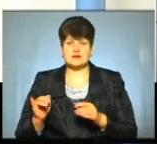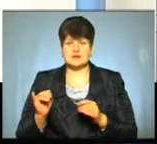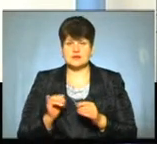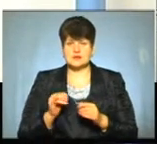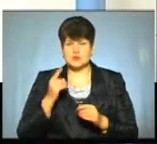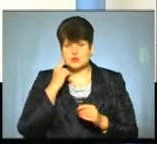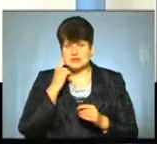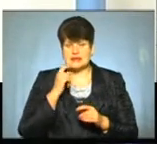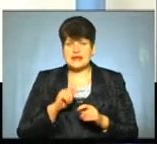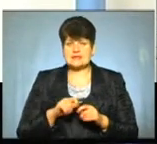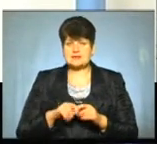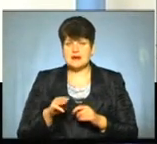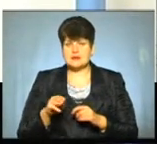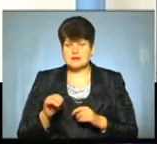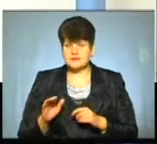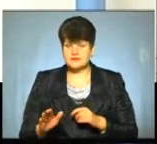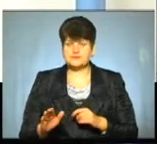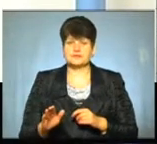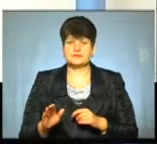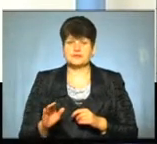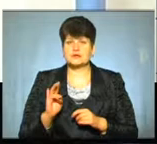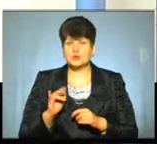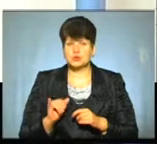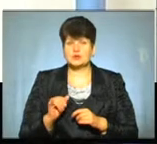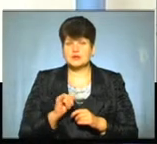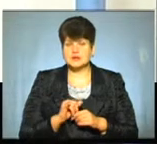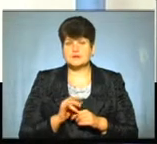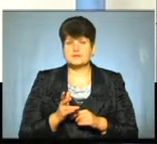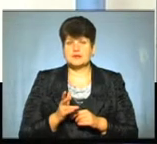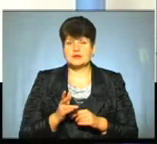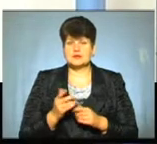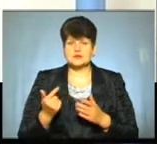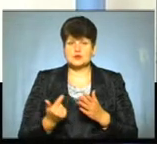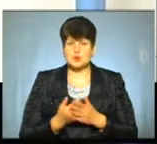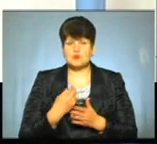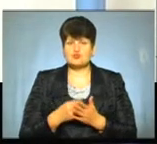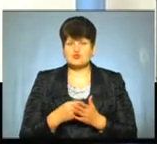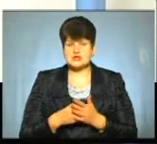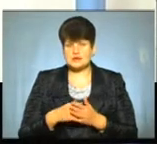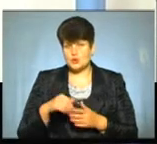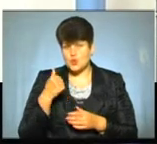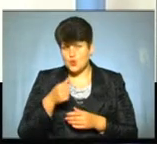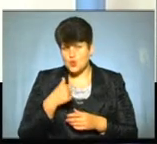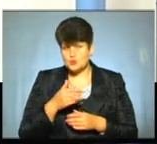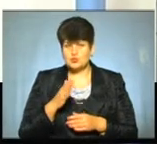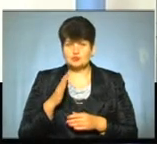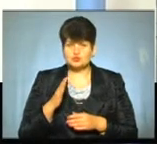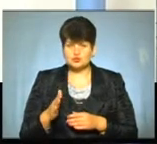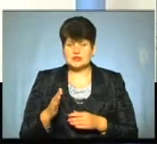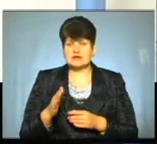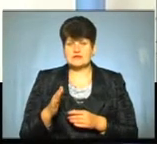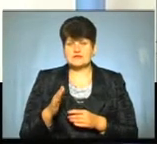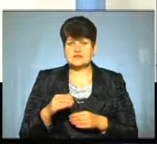з оцінки експертів. Ну і відповідно з нового вже бюджетного року